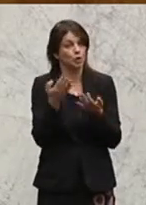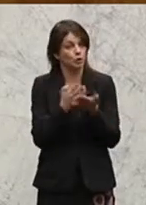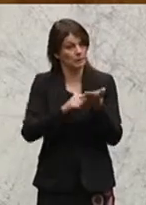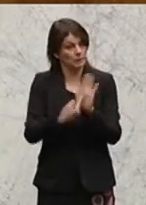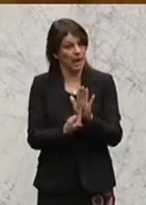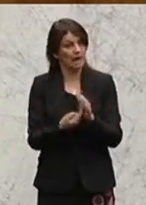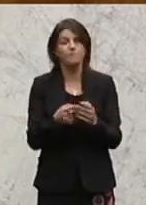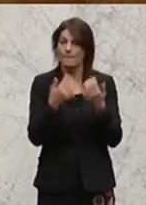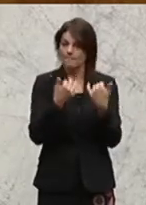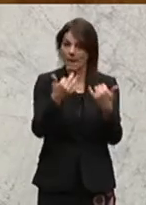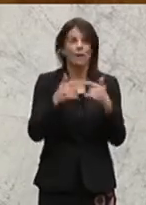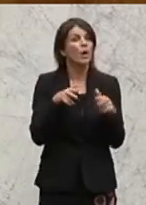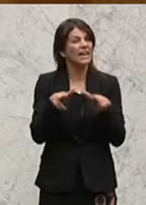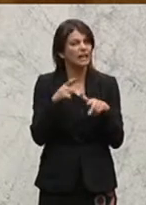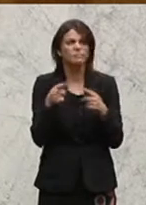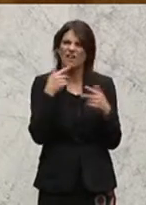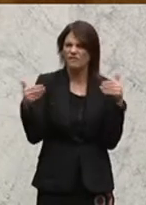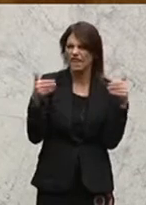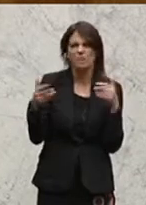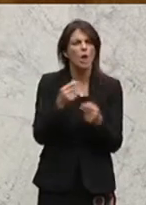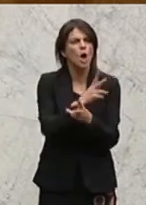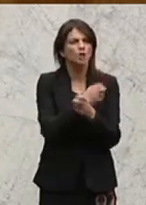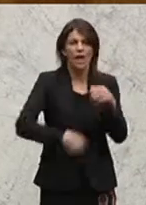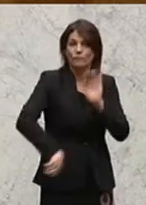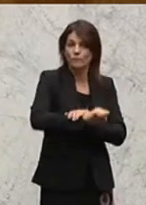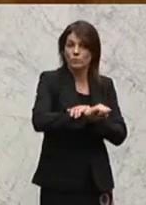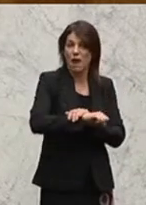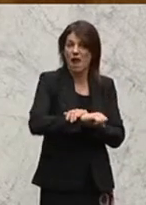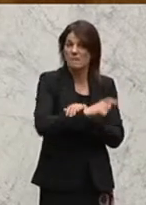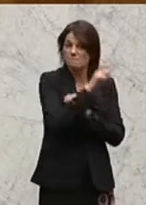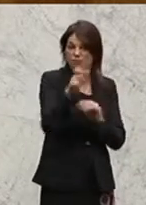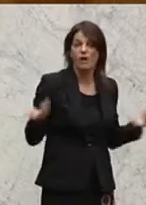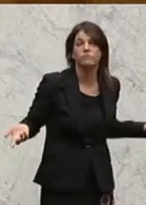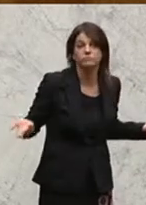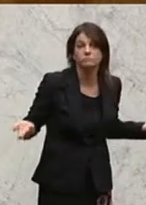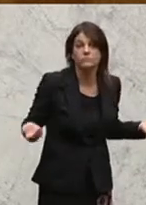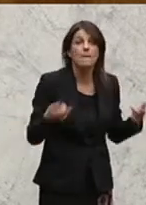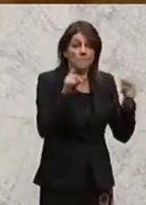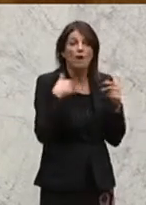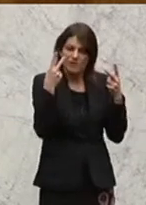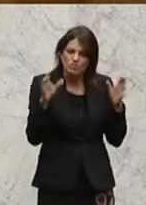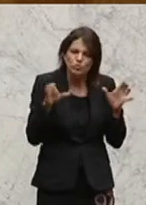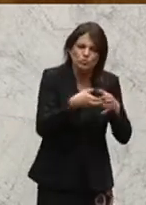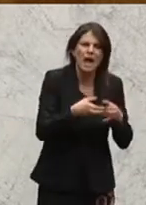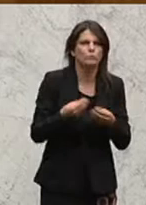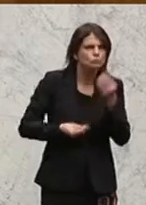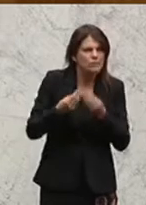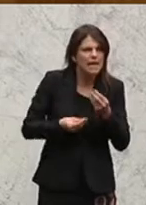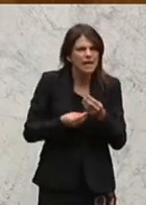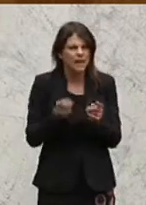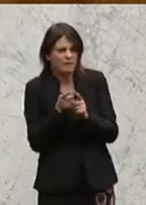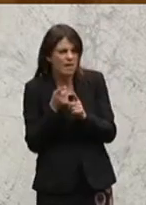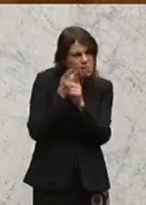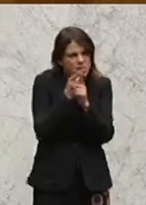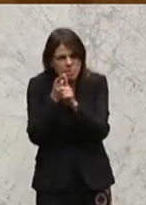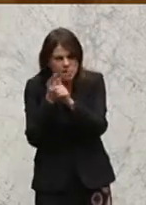Er hat das Parlament und die Regierung verglichen mit der österreichischen Fußballnationalmannschaft. Hier wird zusammengespielt, hier wird zusammengeholfen, an einem